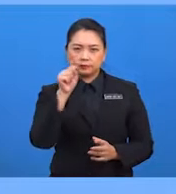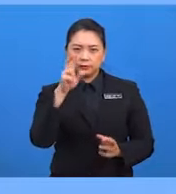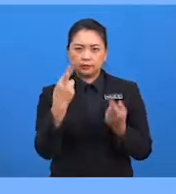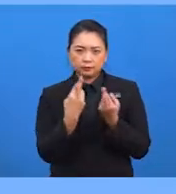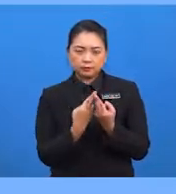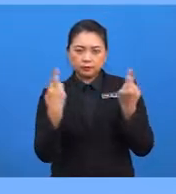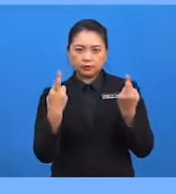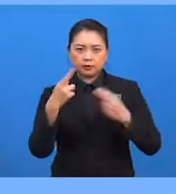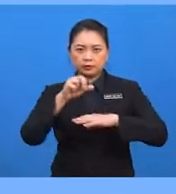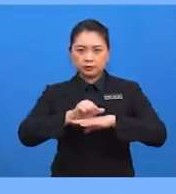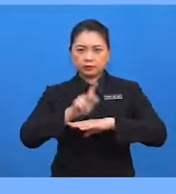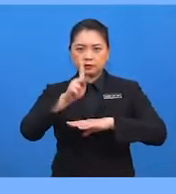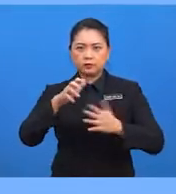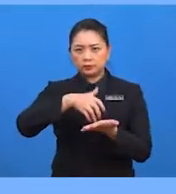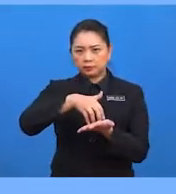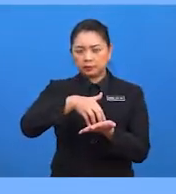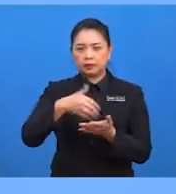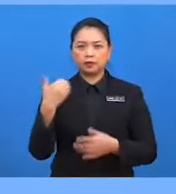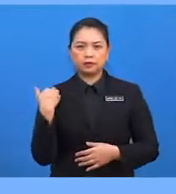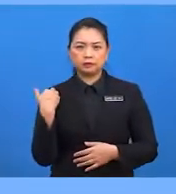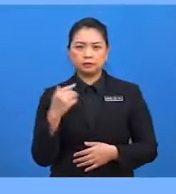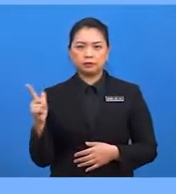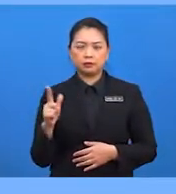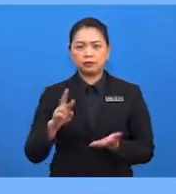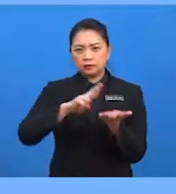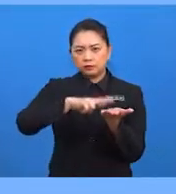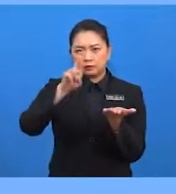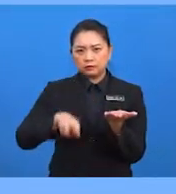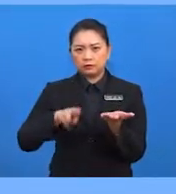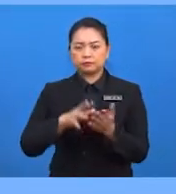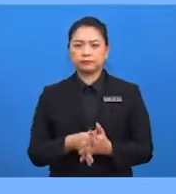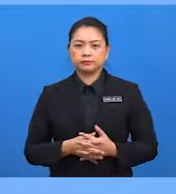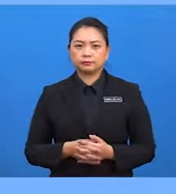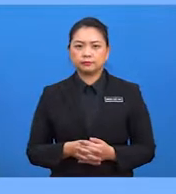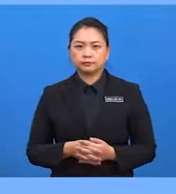Darjah penceraian alkali lemah adalah rendah.